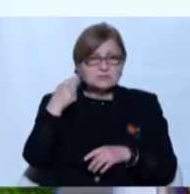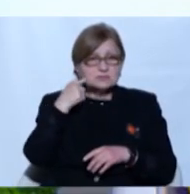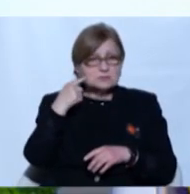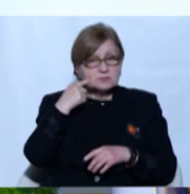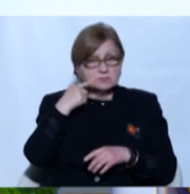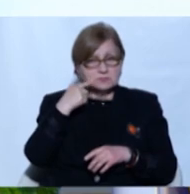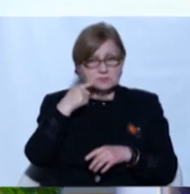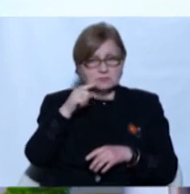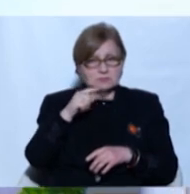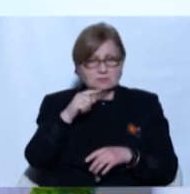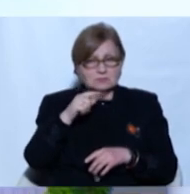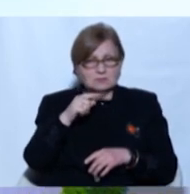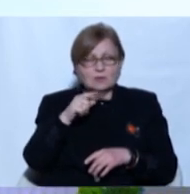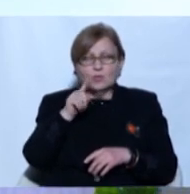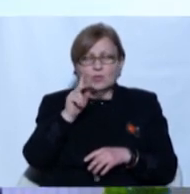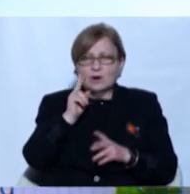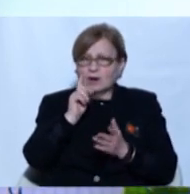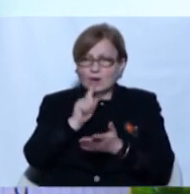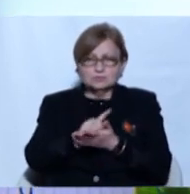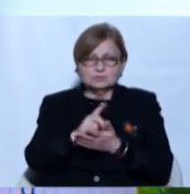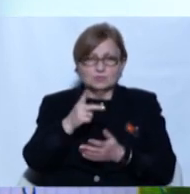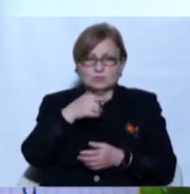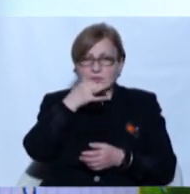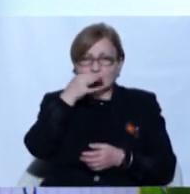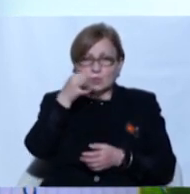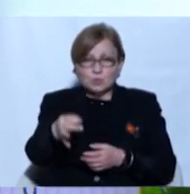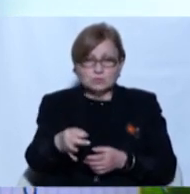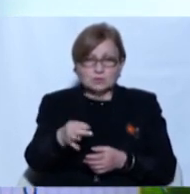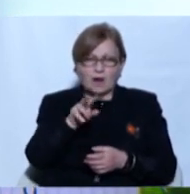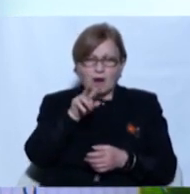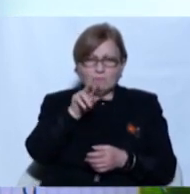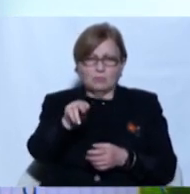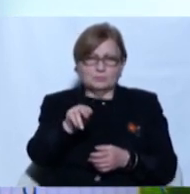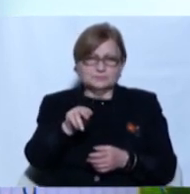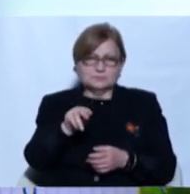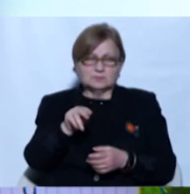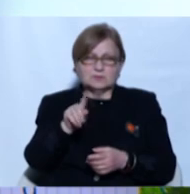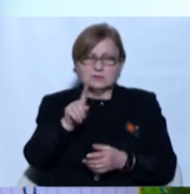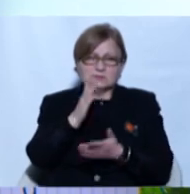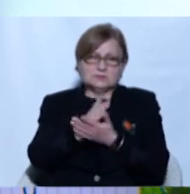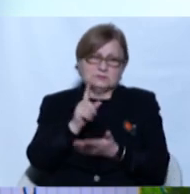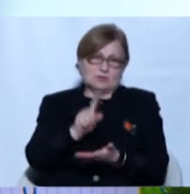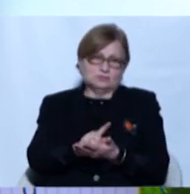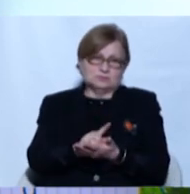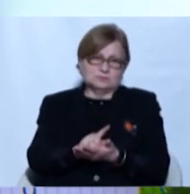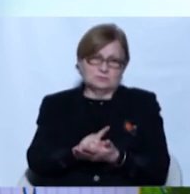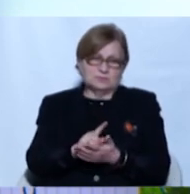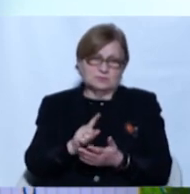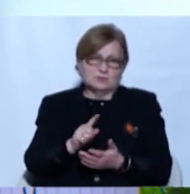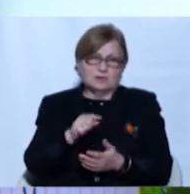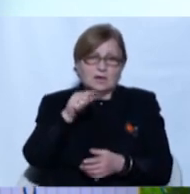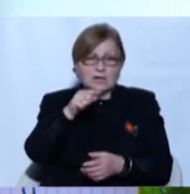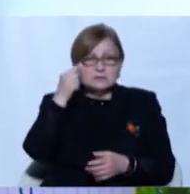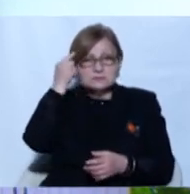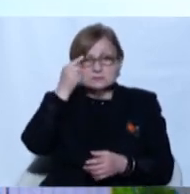უნდა ამბობდე იმას, რაც არის სათქმელი, რაც არის აუცილებელი და რაც არის საჭირო და ეს ფიქრი